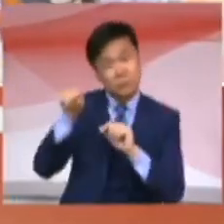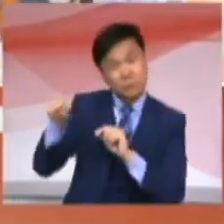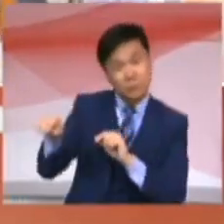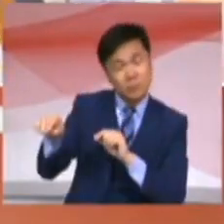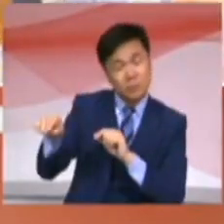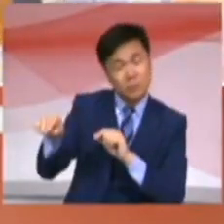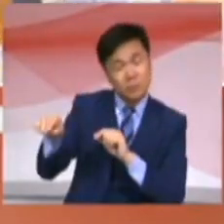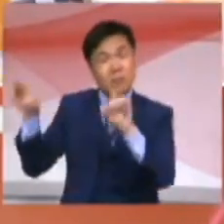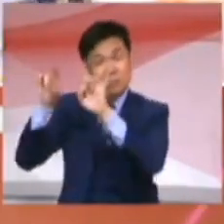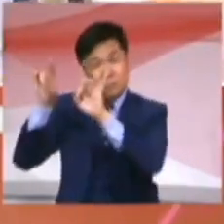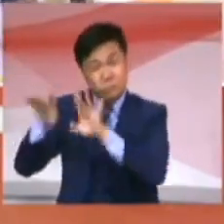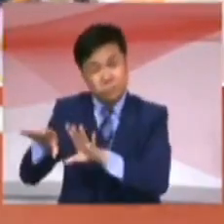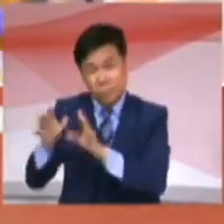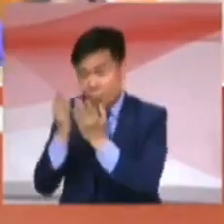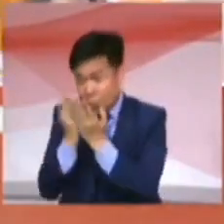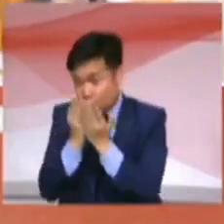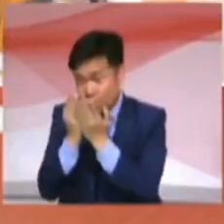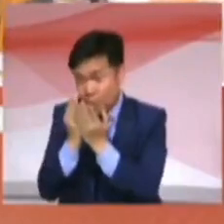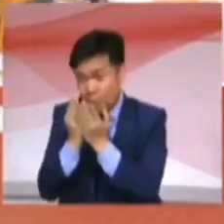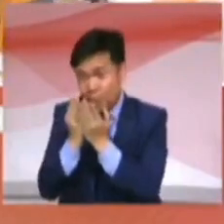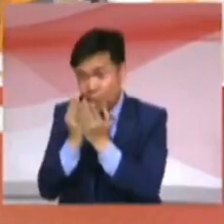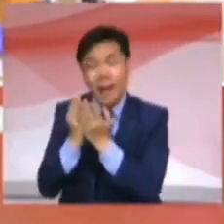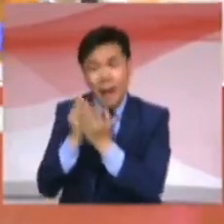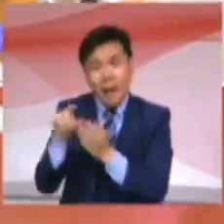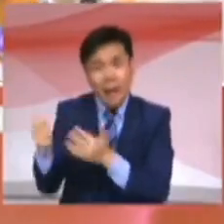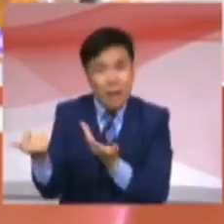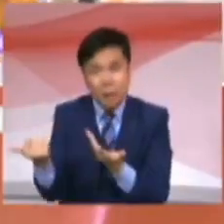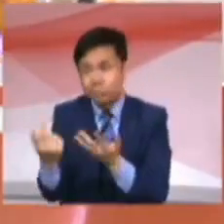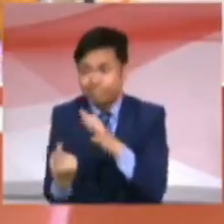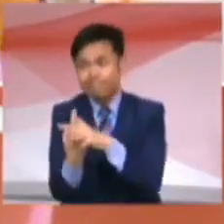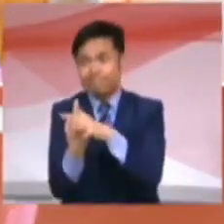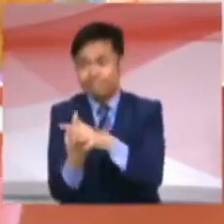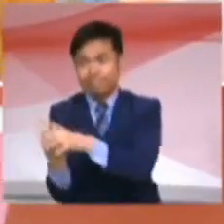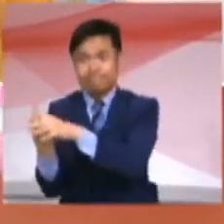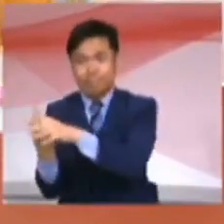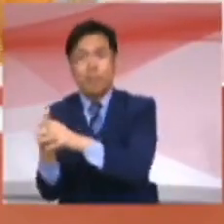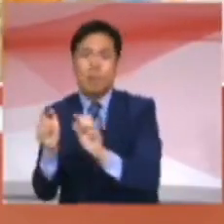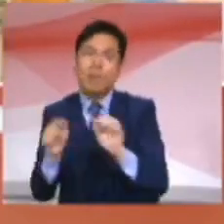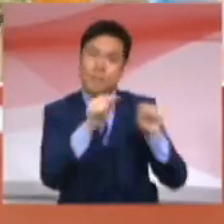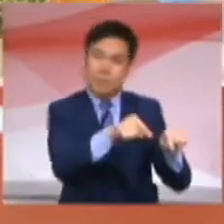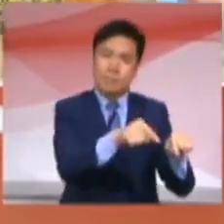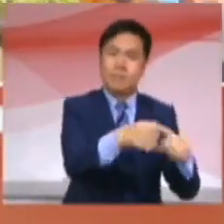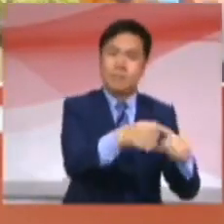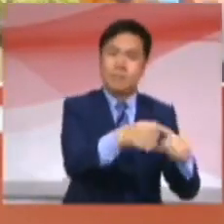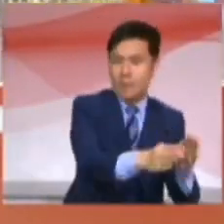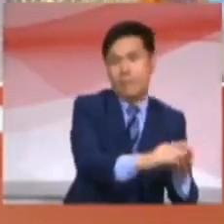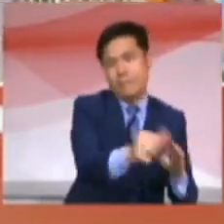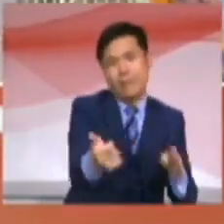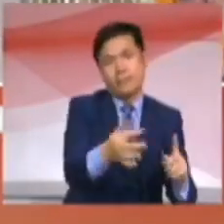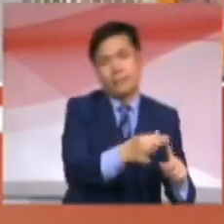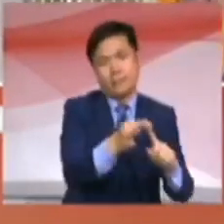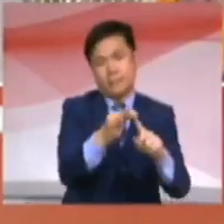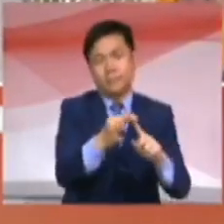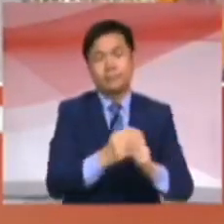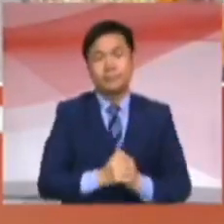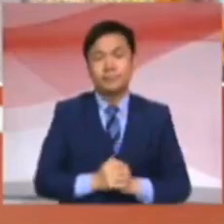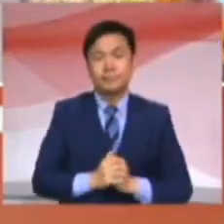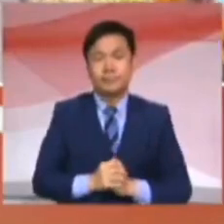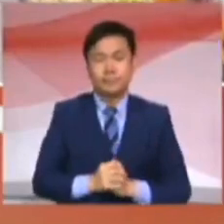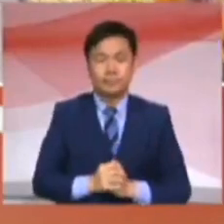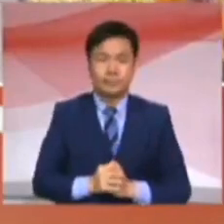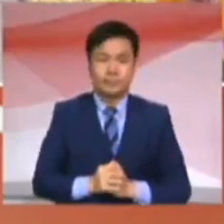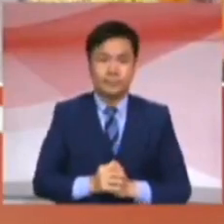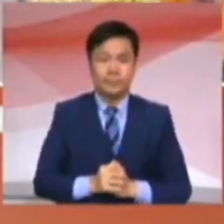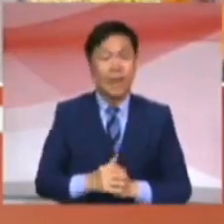dalam dewan peperiksaan, ada bilik alternatif yang boleh digunakan. Selain daripada itu,